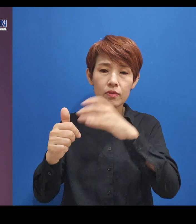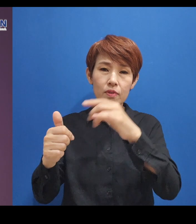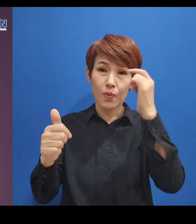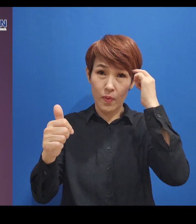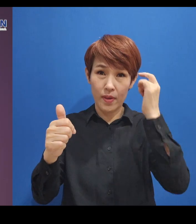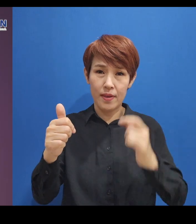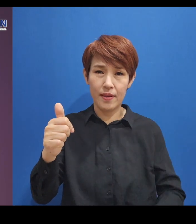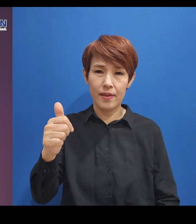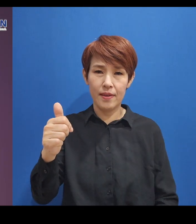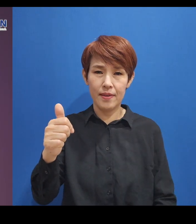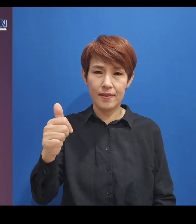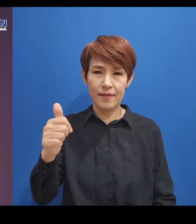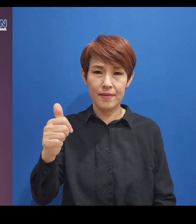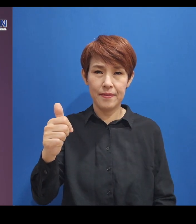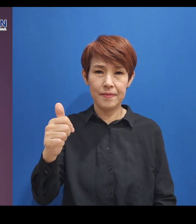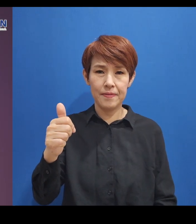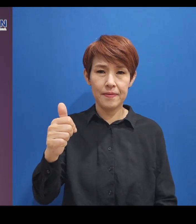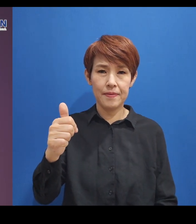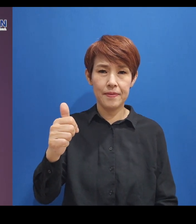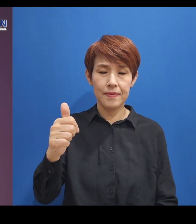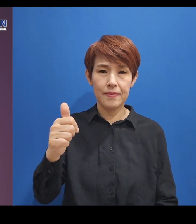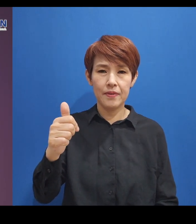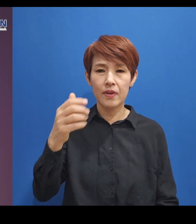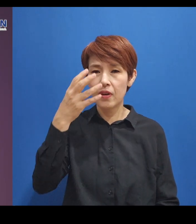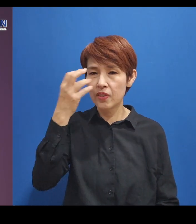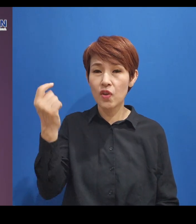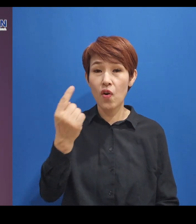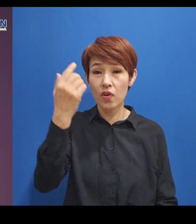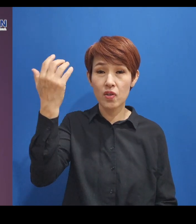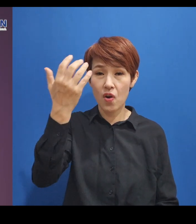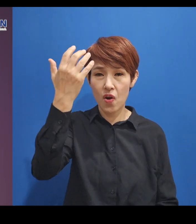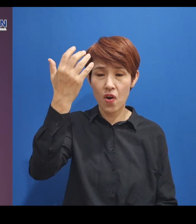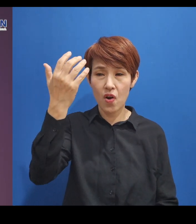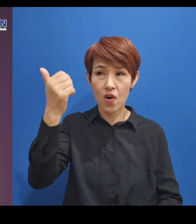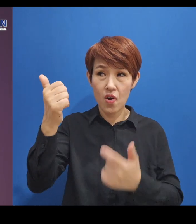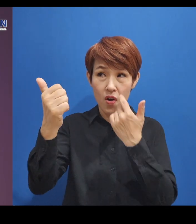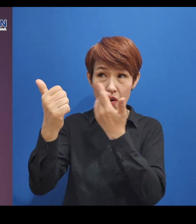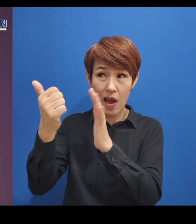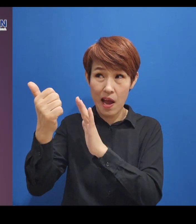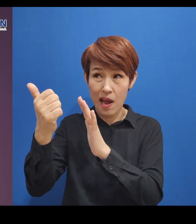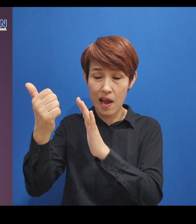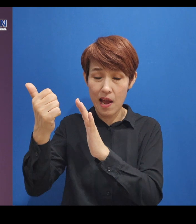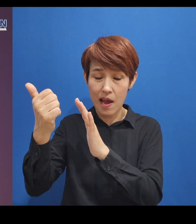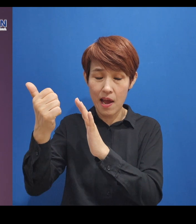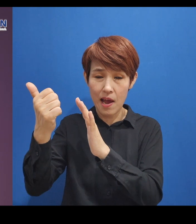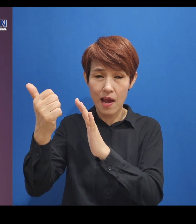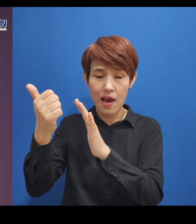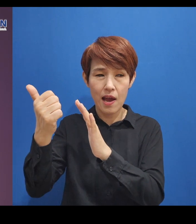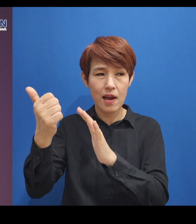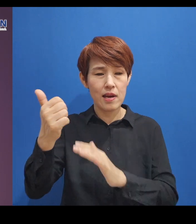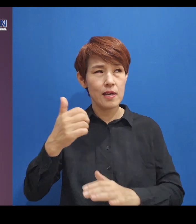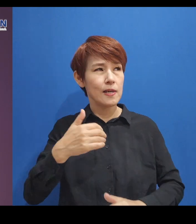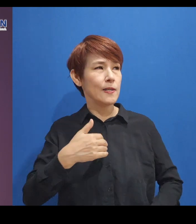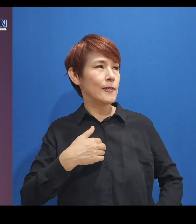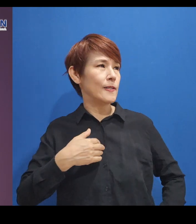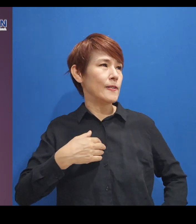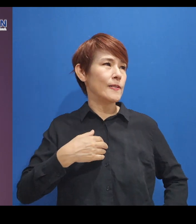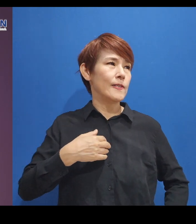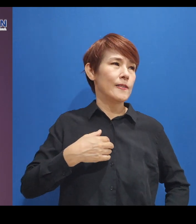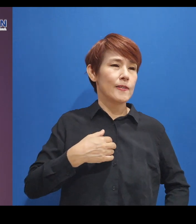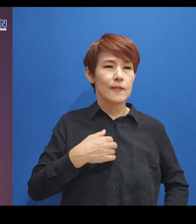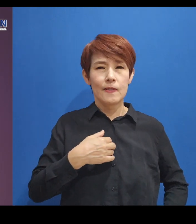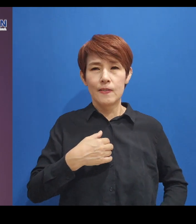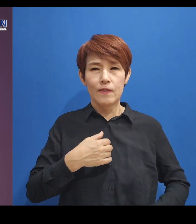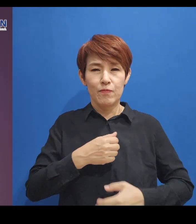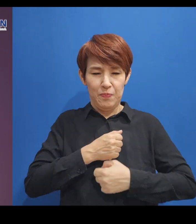이 속에 증인으로 계시는 성령의 인도를 안 받고 조심하지 않고 존중하지